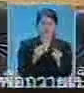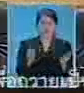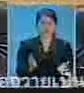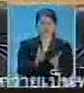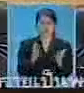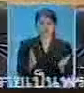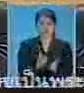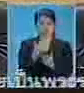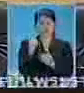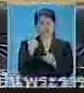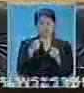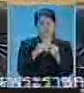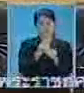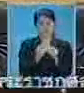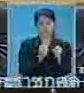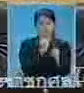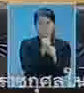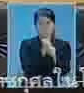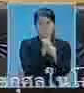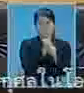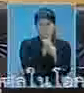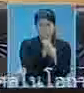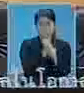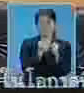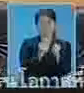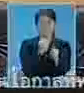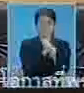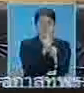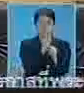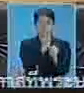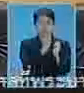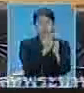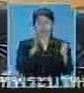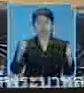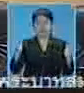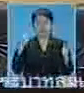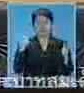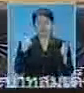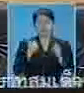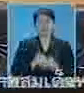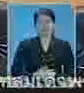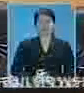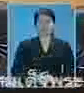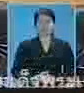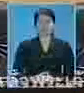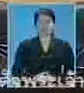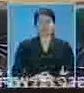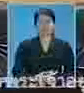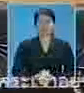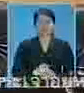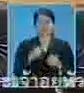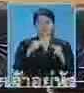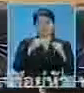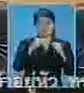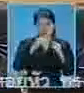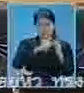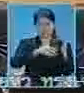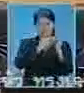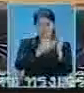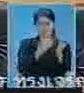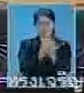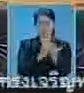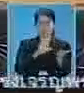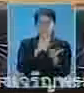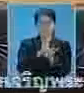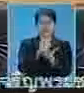5ปีและเราก็ได้ก้าวไปสู่จุดนั้นด้วยความมั่นใจในกรอบงบประมาณปี2015